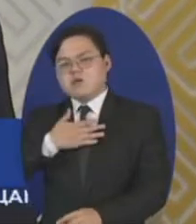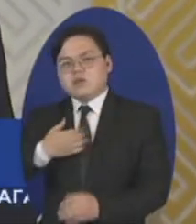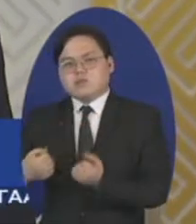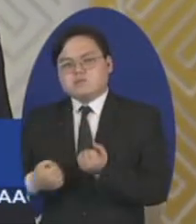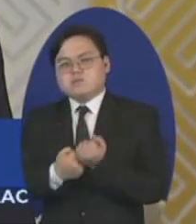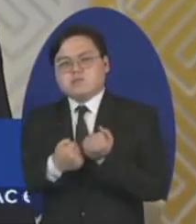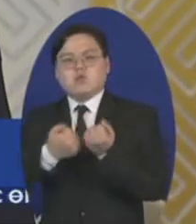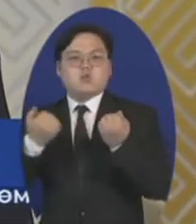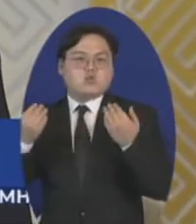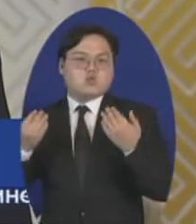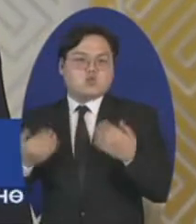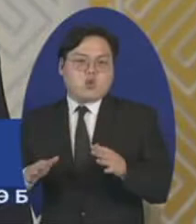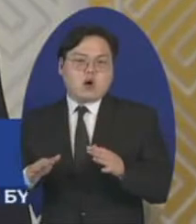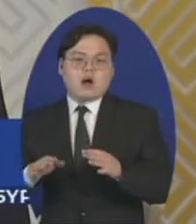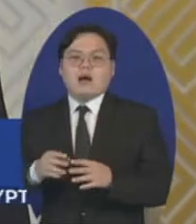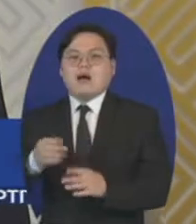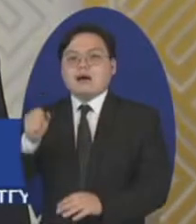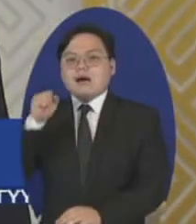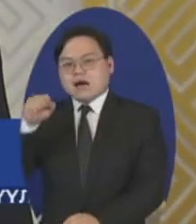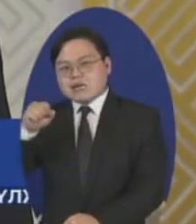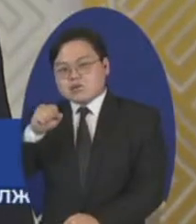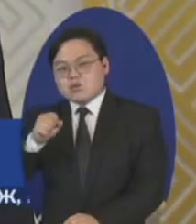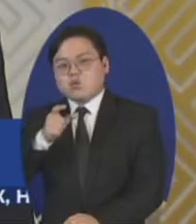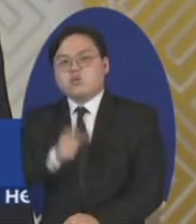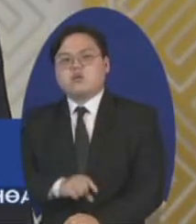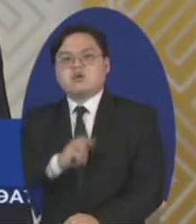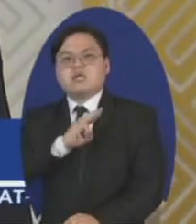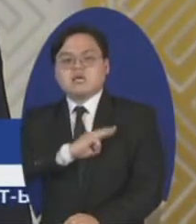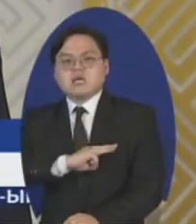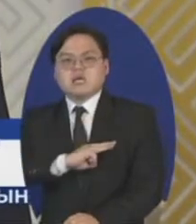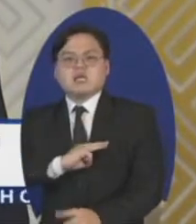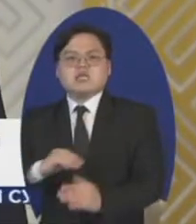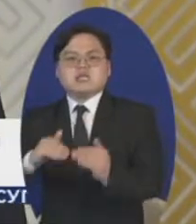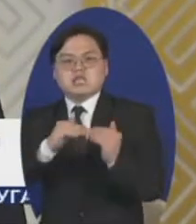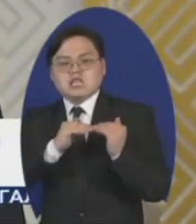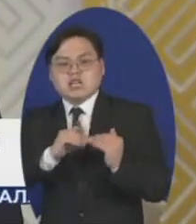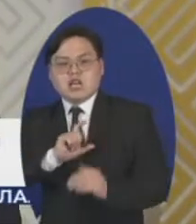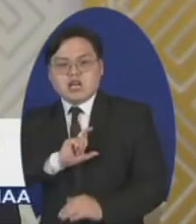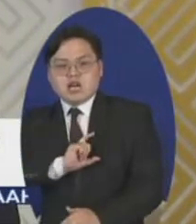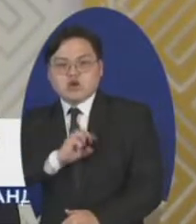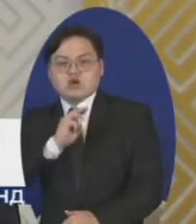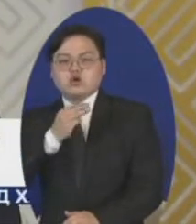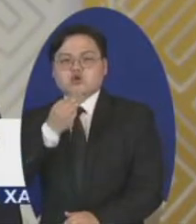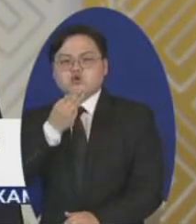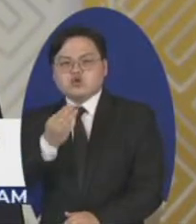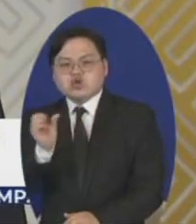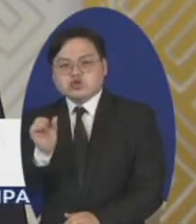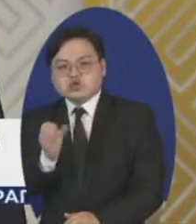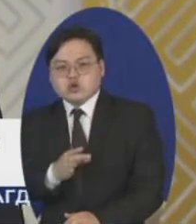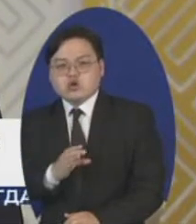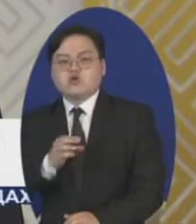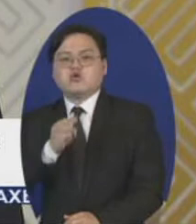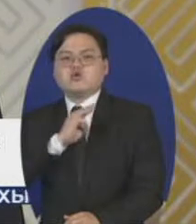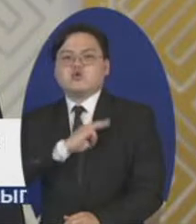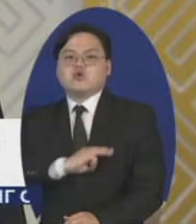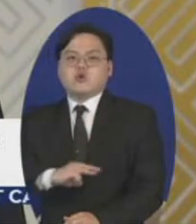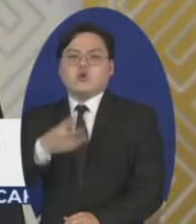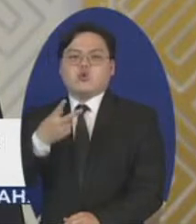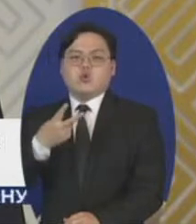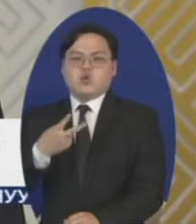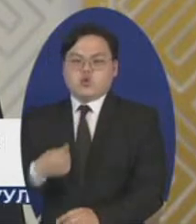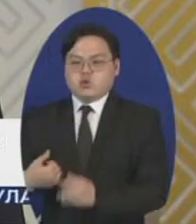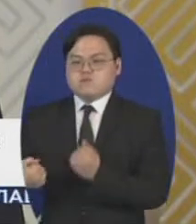оруулсан. Өөрөөр бидний арчлал хүний эрх тэгшрэх одоо шударга ёсны төлөөх одоо энэ хүчин чармаалтад